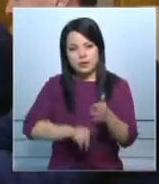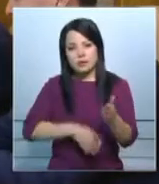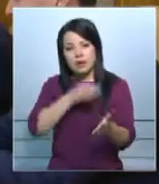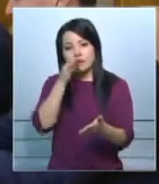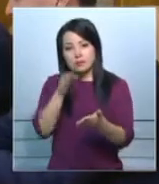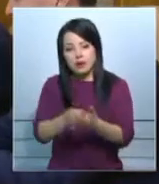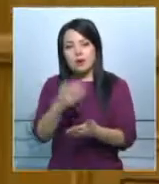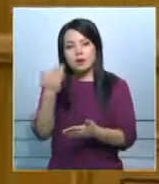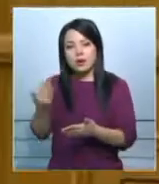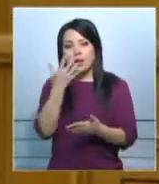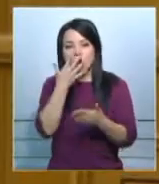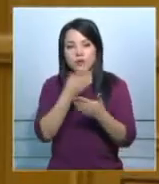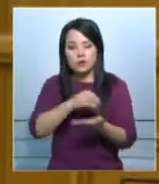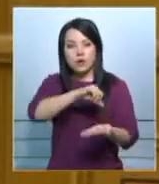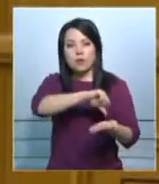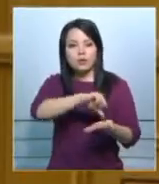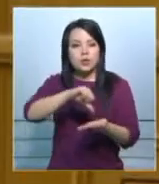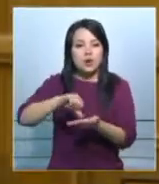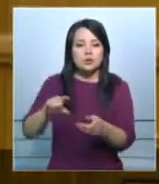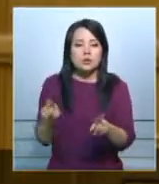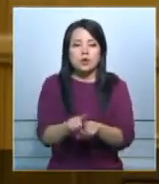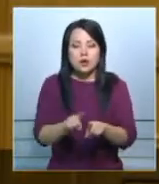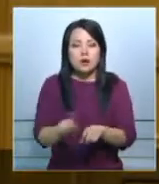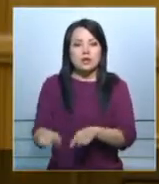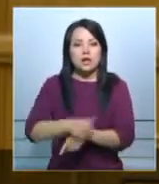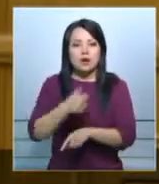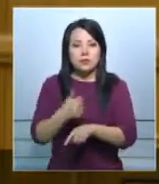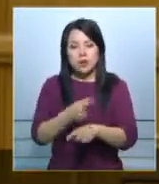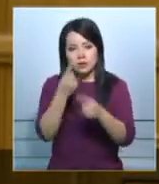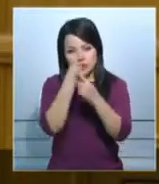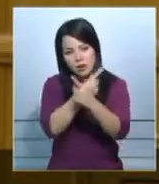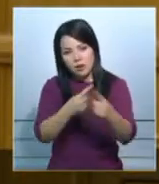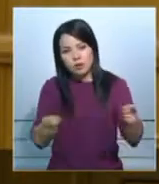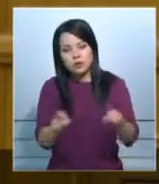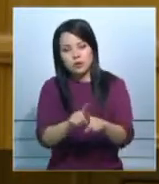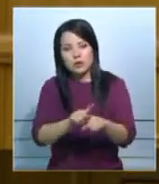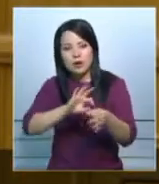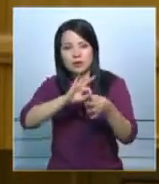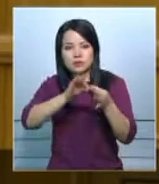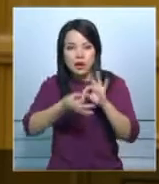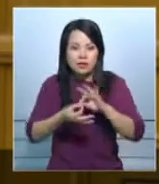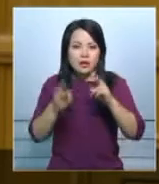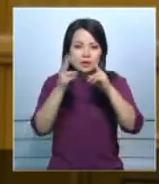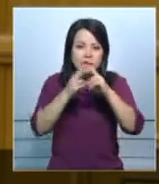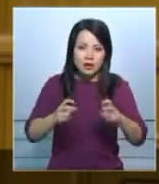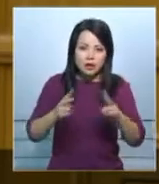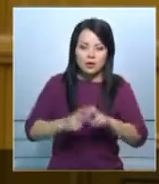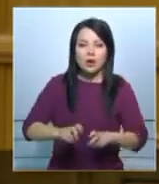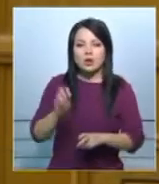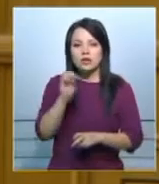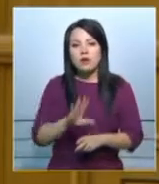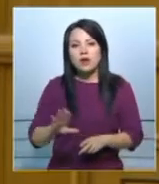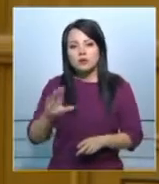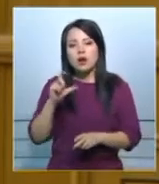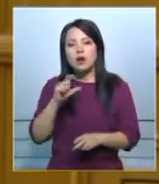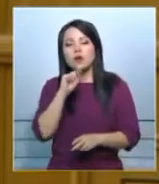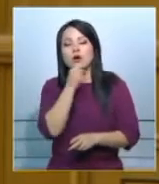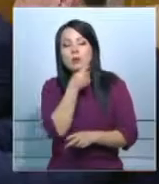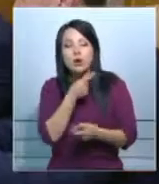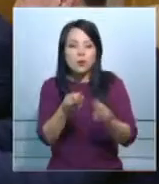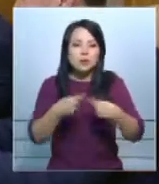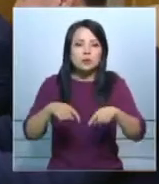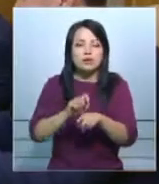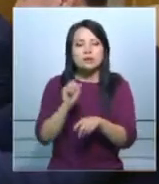білдіремін. Сіздің одаққа мүше мемлекеттердің басшыларын арнаған үндеуіңізді егжей-тегжейлі зерделеу Еуразиялық экономикалық одақ